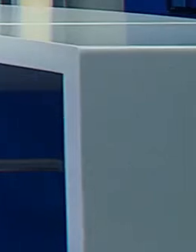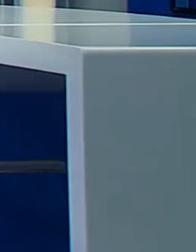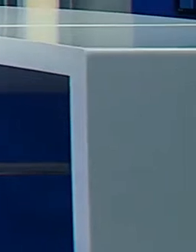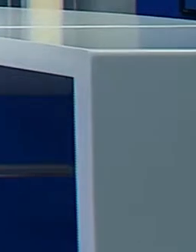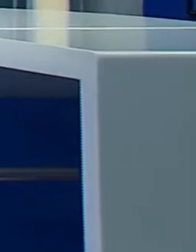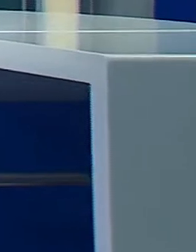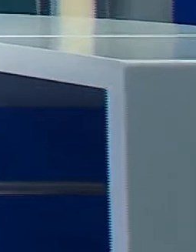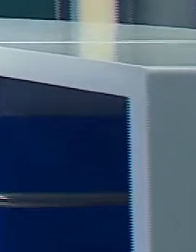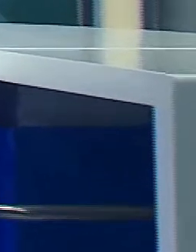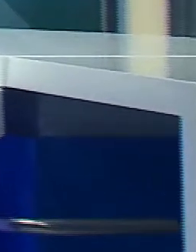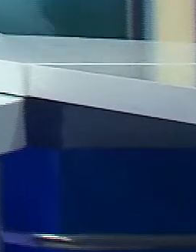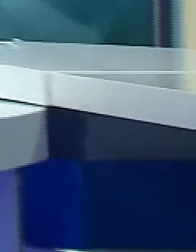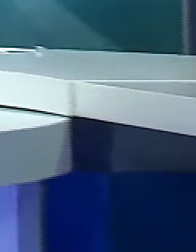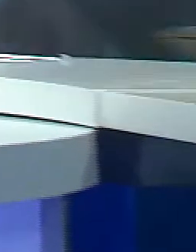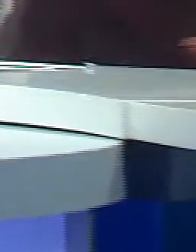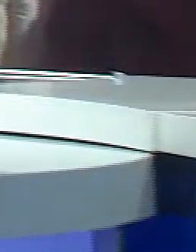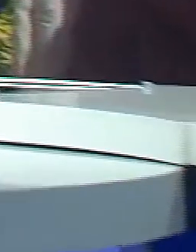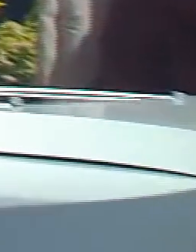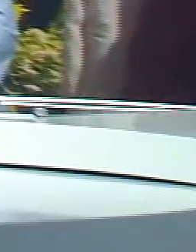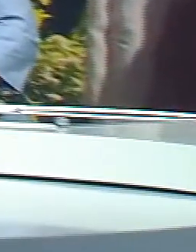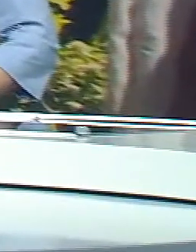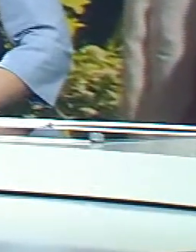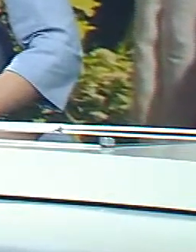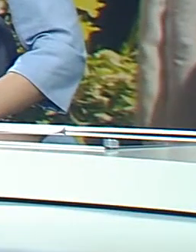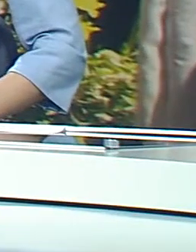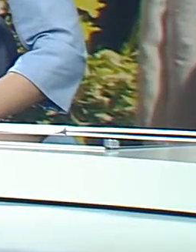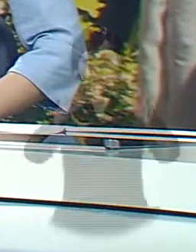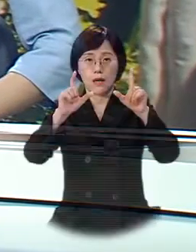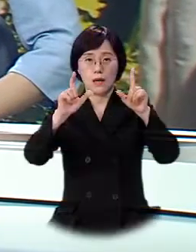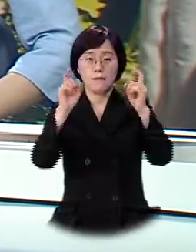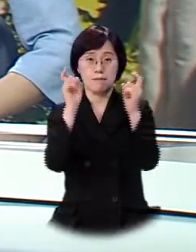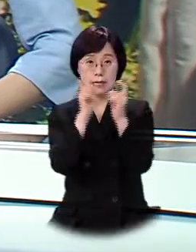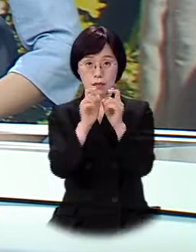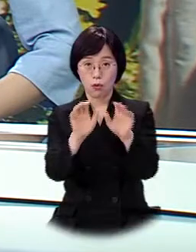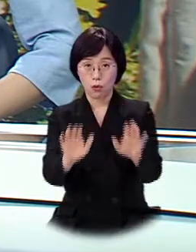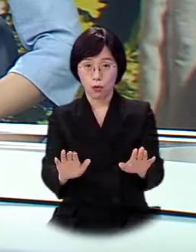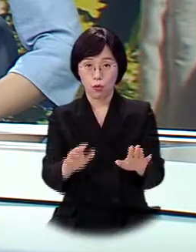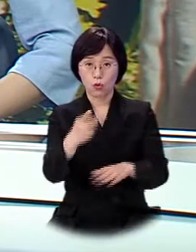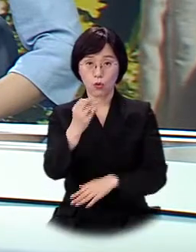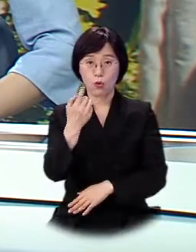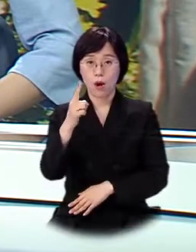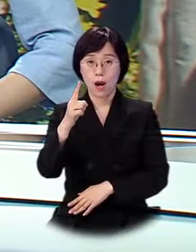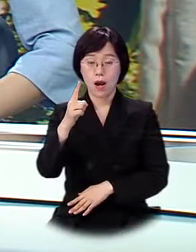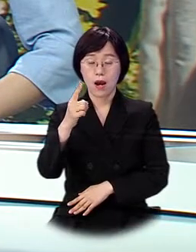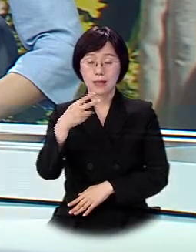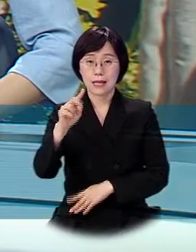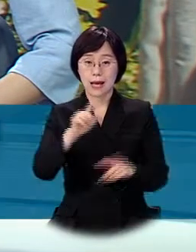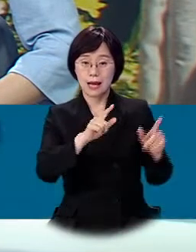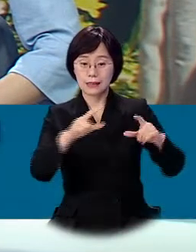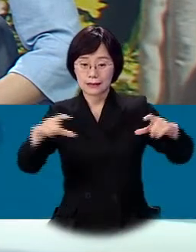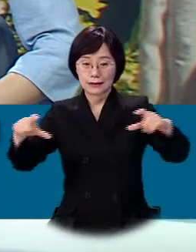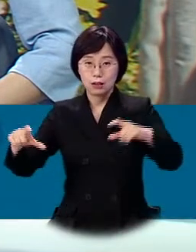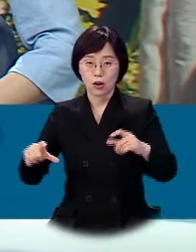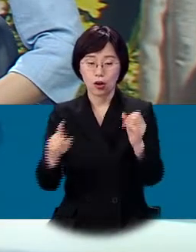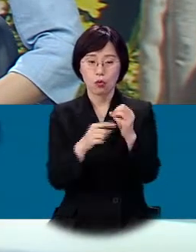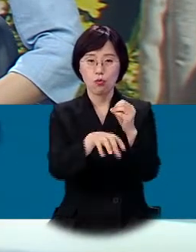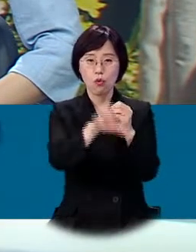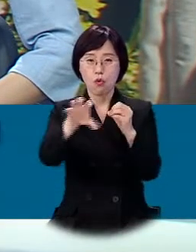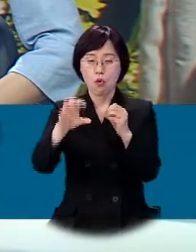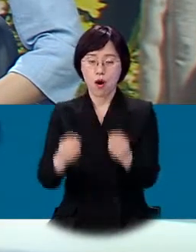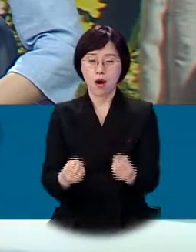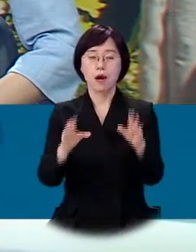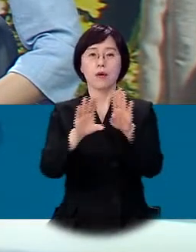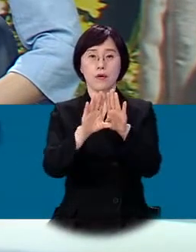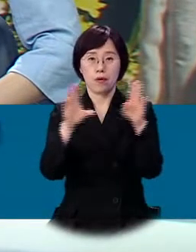여러분 안녕하십니까? 불기 2565년 부처님 오신 날을 맞아서 동화사를 비롯한 지역의 사찰에서도